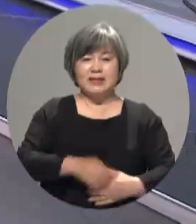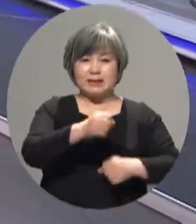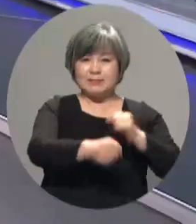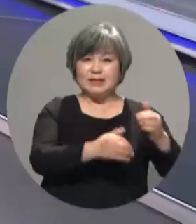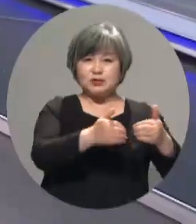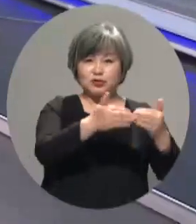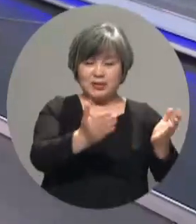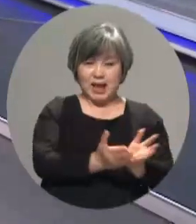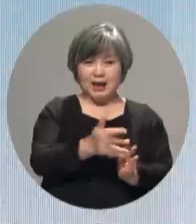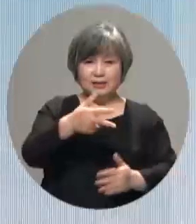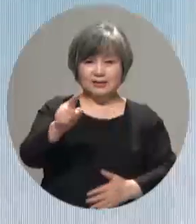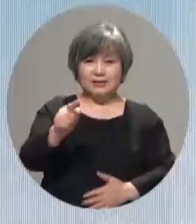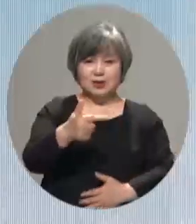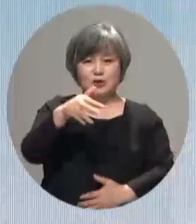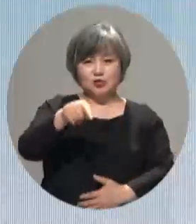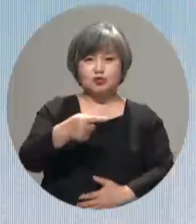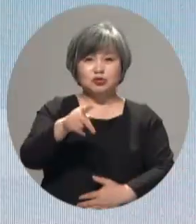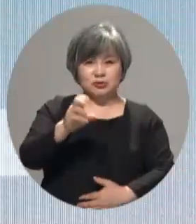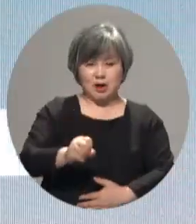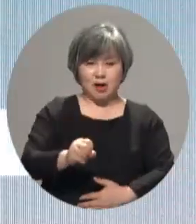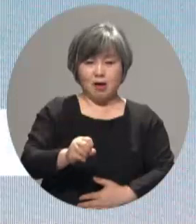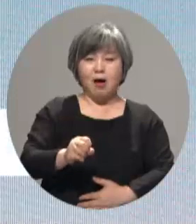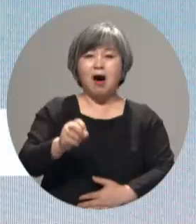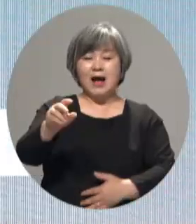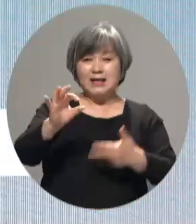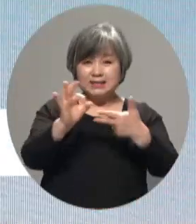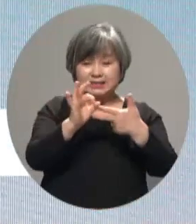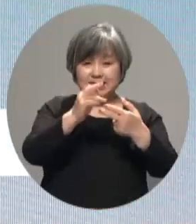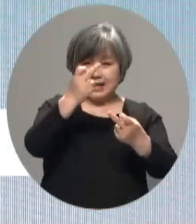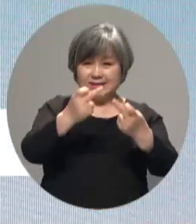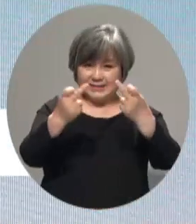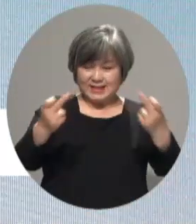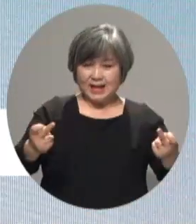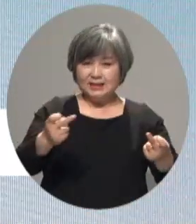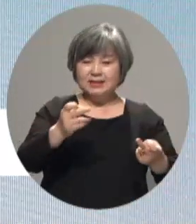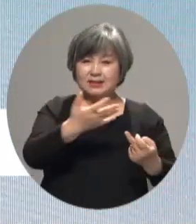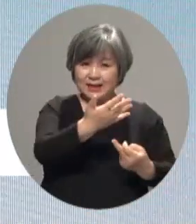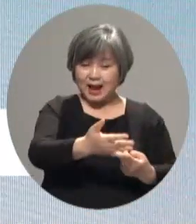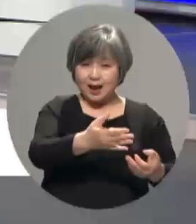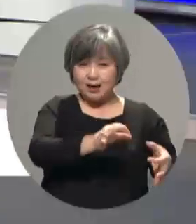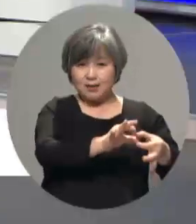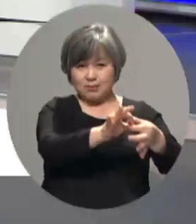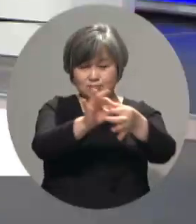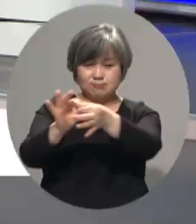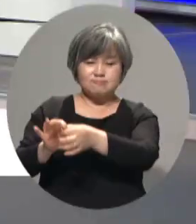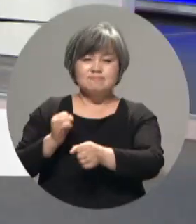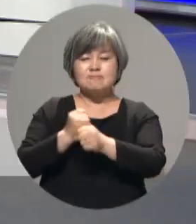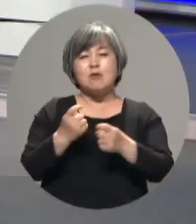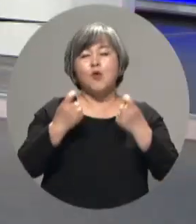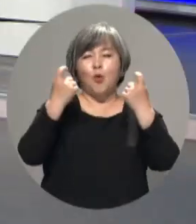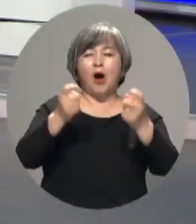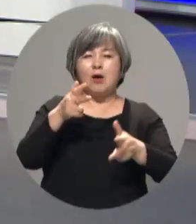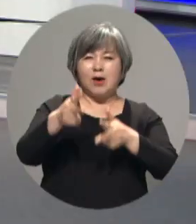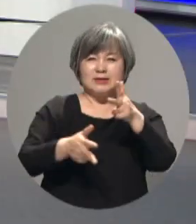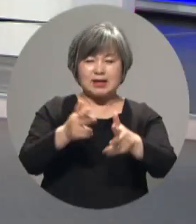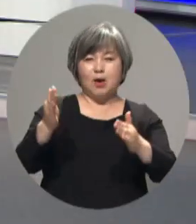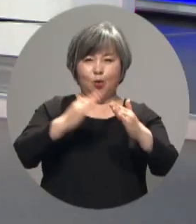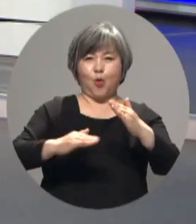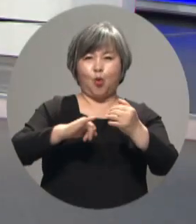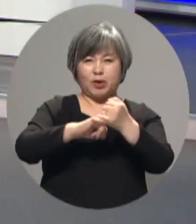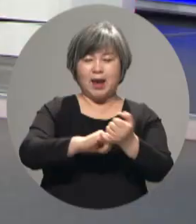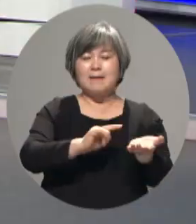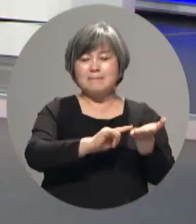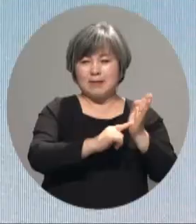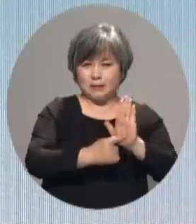민주당 전춘성 후보는 마이산과 금강, 섬진강 등을 개발해 관광산업을 활성화시키겠다는 공약을